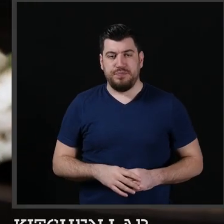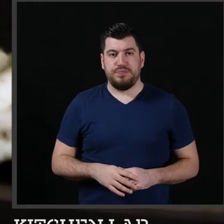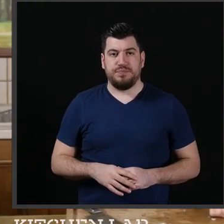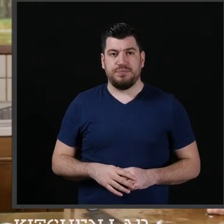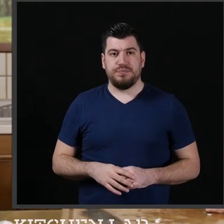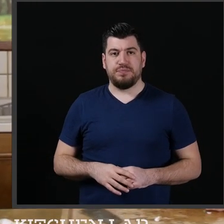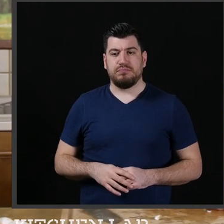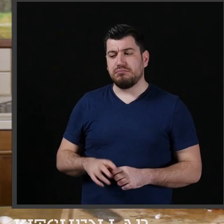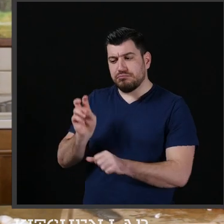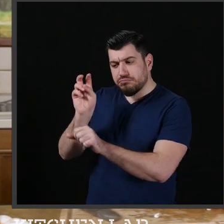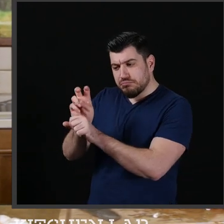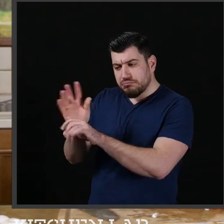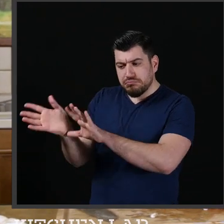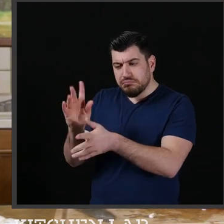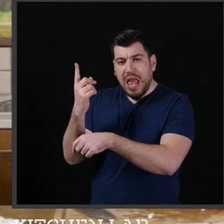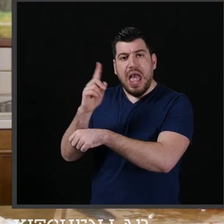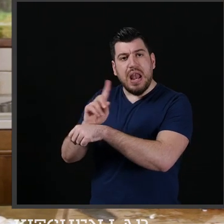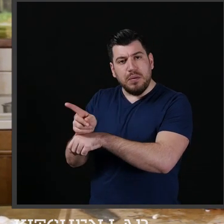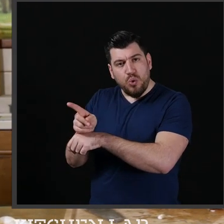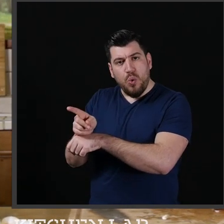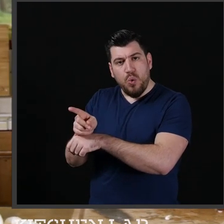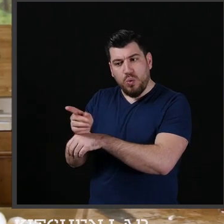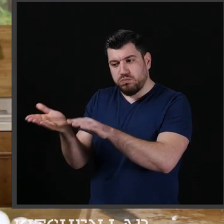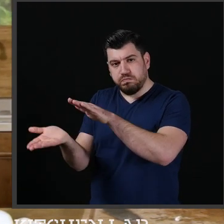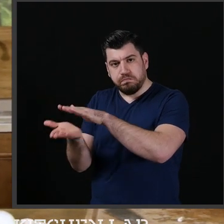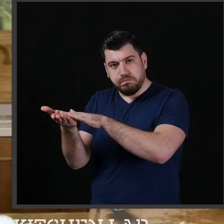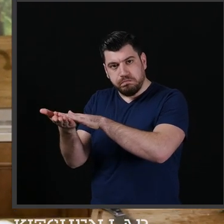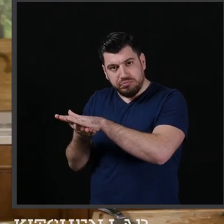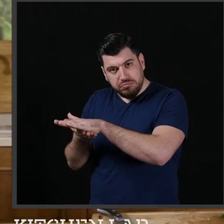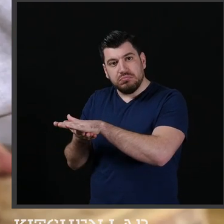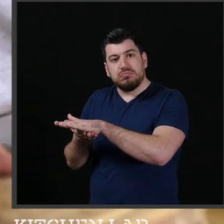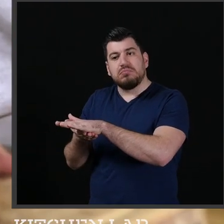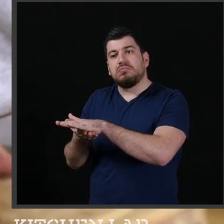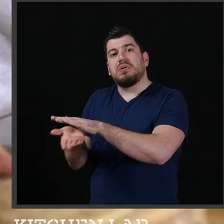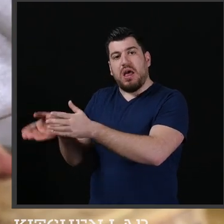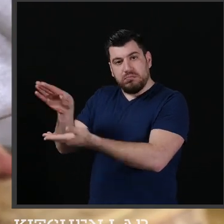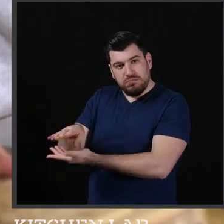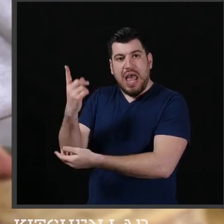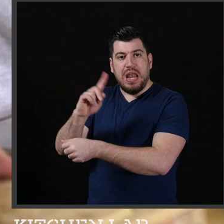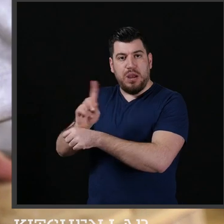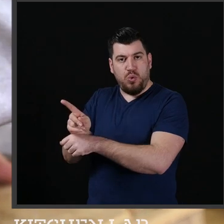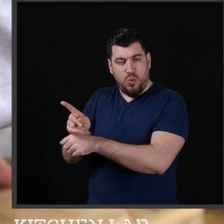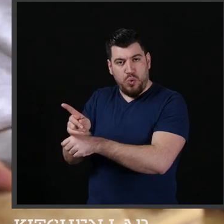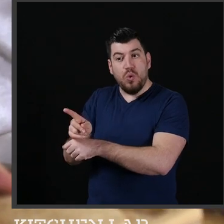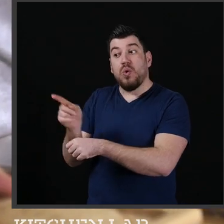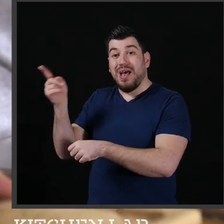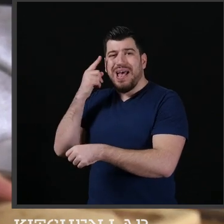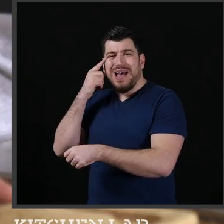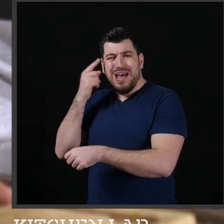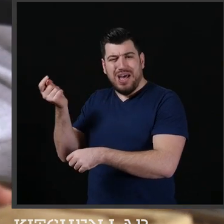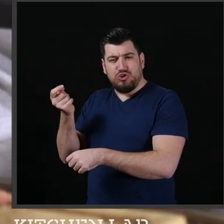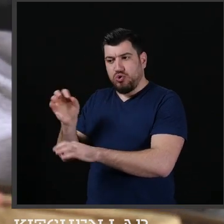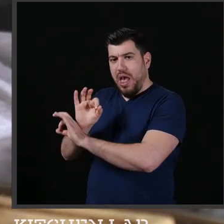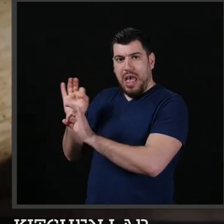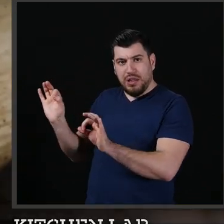Θα αφήνουμε περίπου 1 λεπτάκι από κάθε πλευρά. 2 λεπτάκια σύνολο. Σε 2 λεπτά θα είναι έτοιμο και το ριζότο μας. Οπότε πάμε να